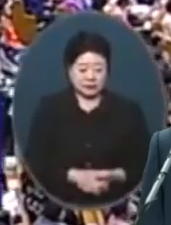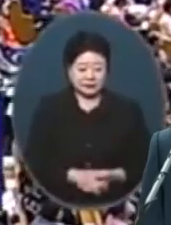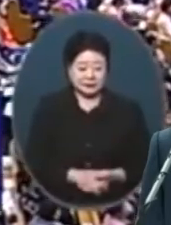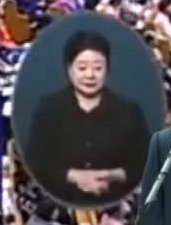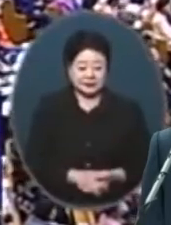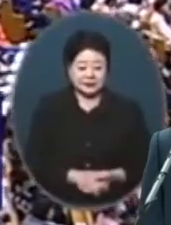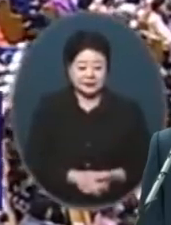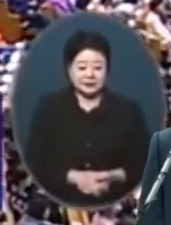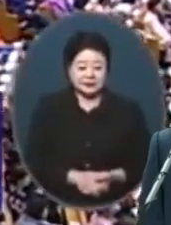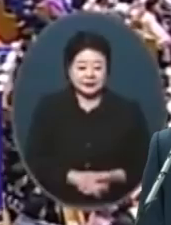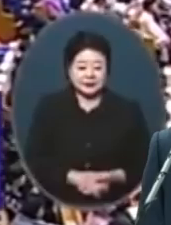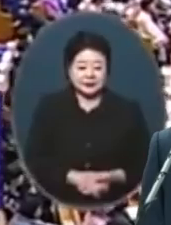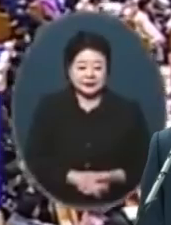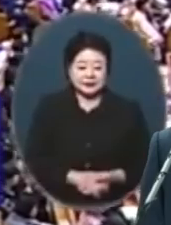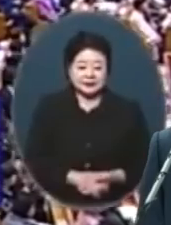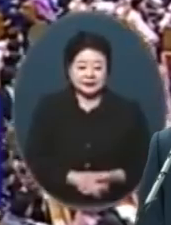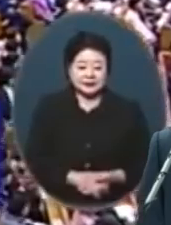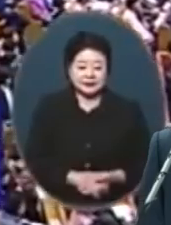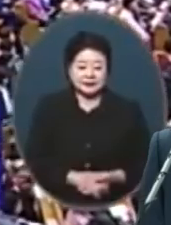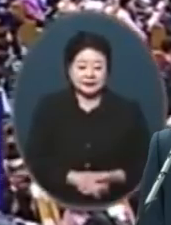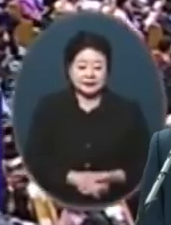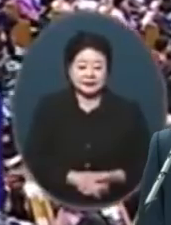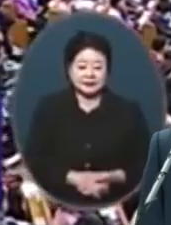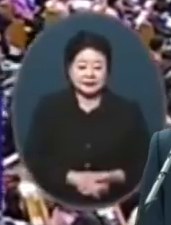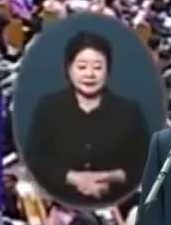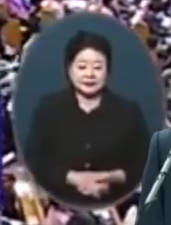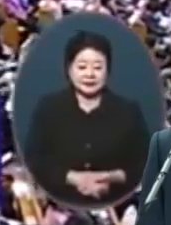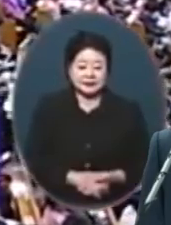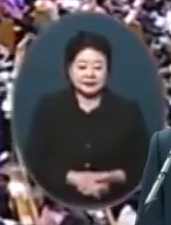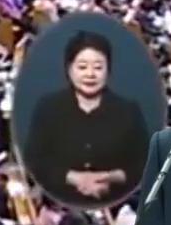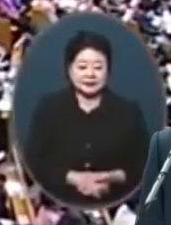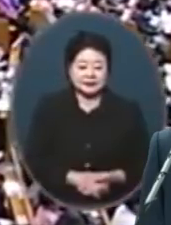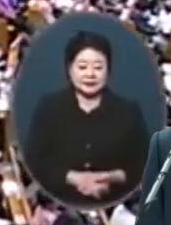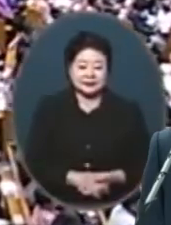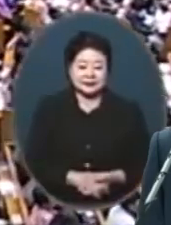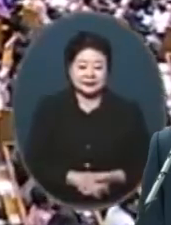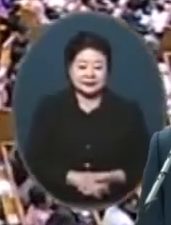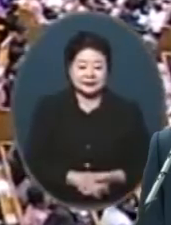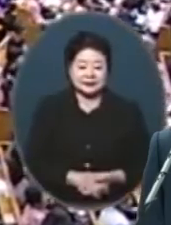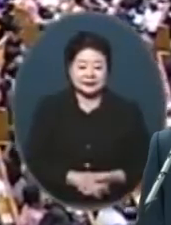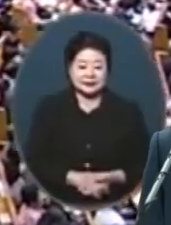메인 것이 다 벗어진지라.